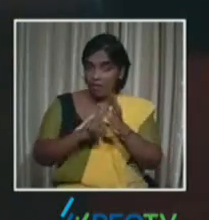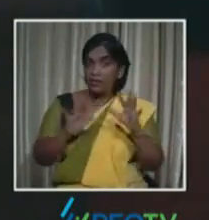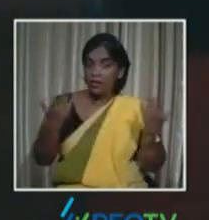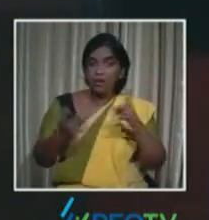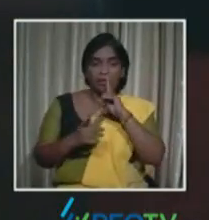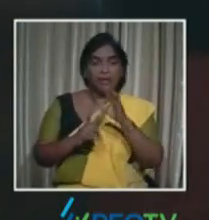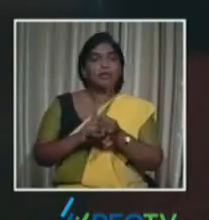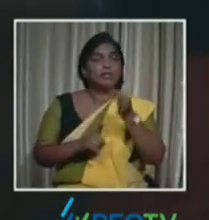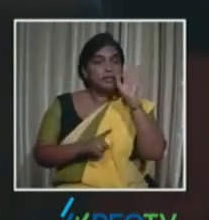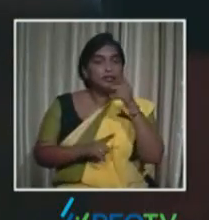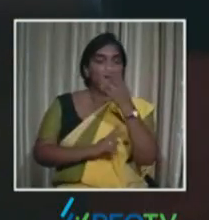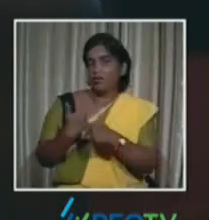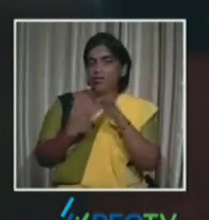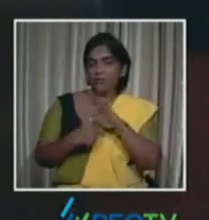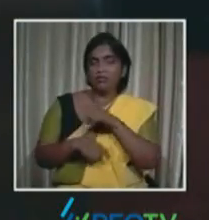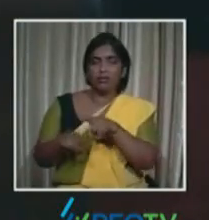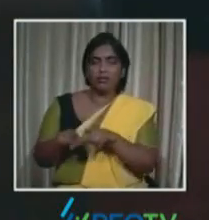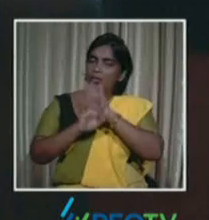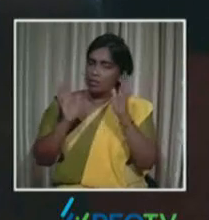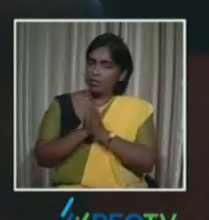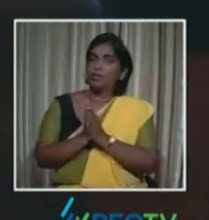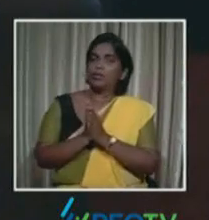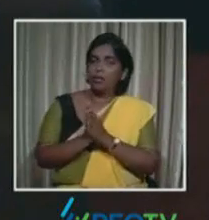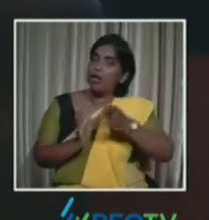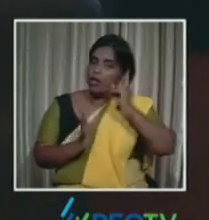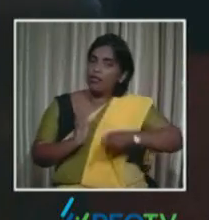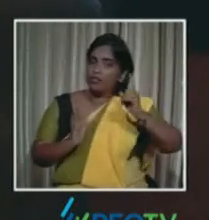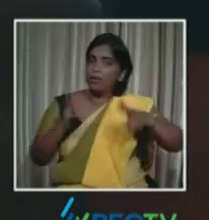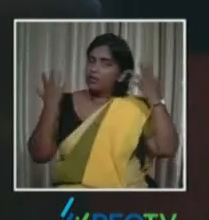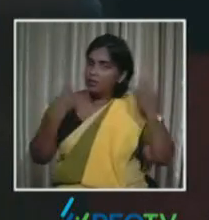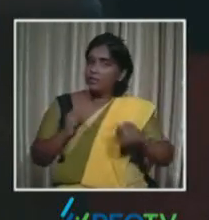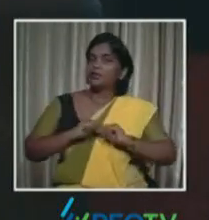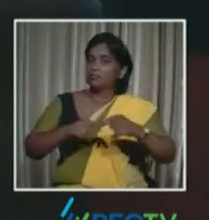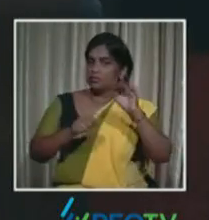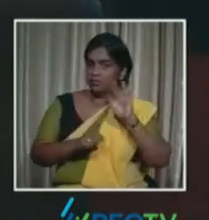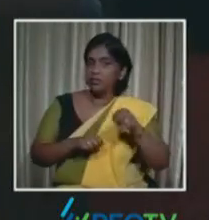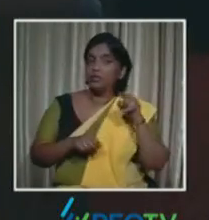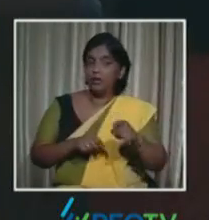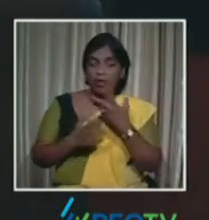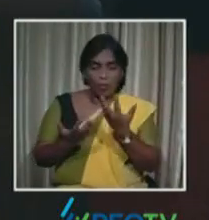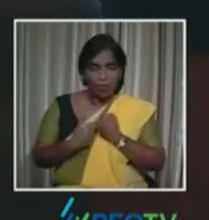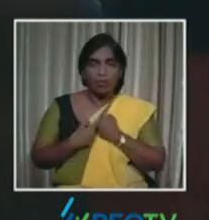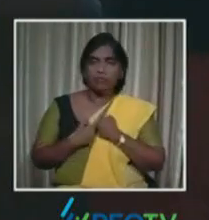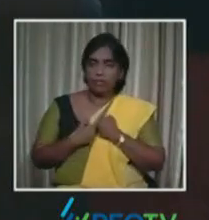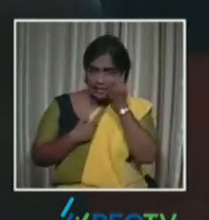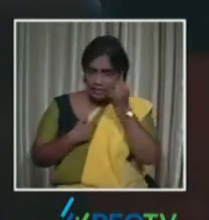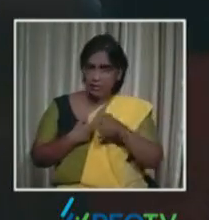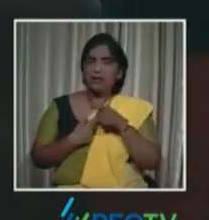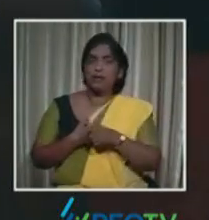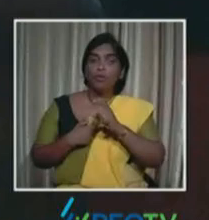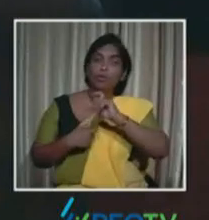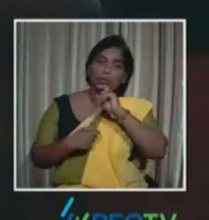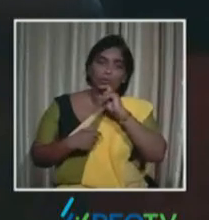නම් ජනාධිපතිතුමාට තමයි වගකීම තියෙන්නේ. මේ සියලුම අවසරයන් අරගෙන තමයි මේ කටයුත්ත කරලා තියෙන්නේ. ඔබතුමාට අවශ්‍ය නම් ඒ පිළිබඳව සැකයක් තියෙනවා නම්